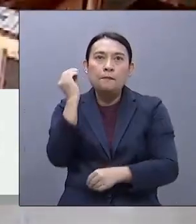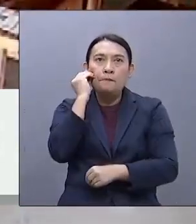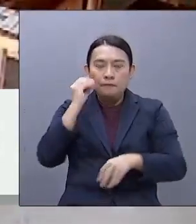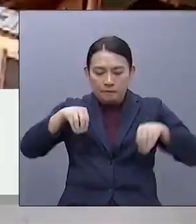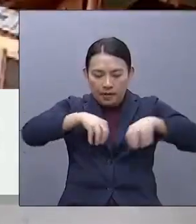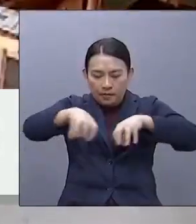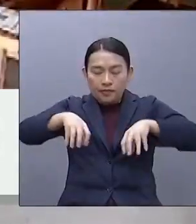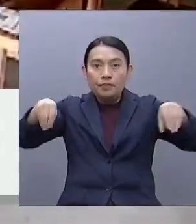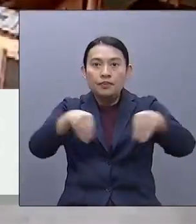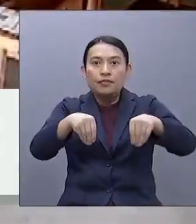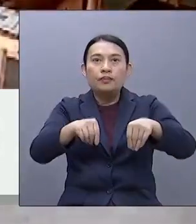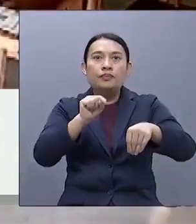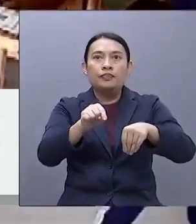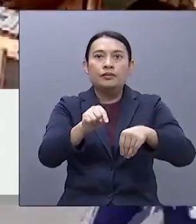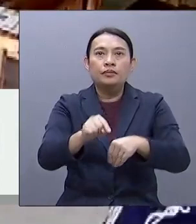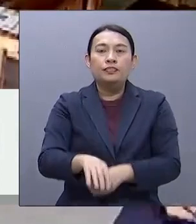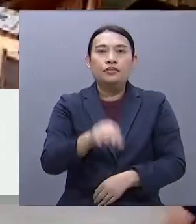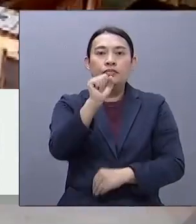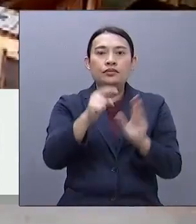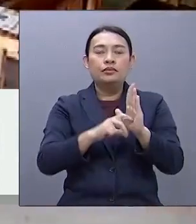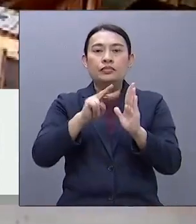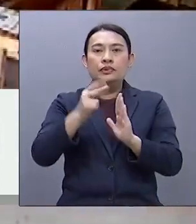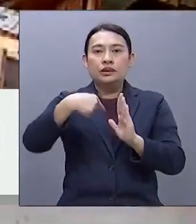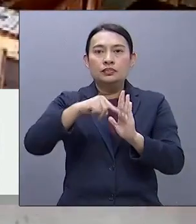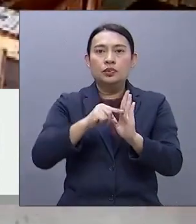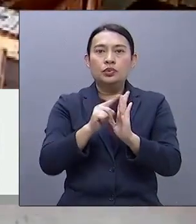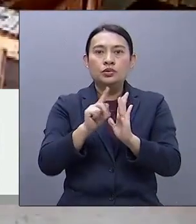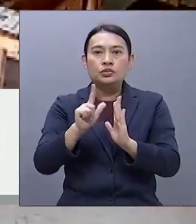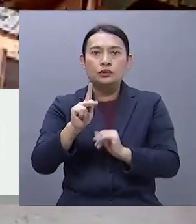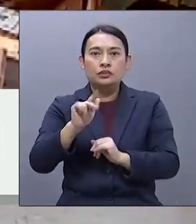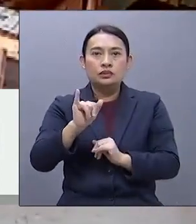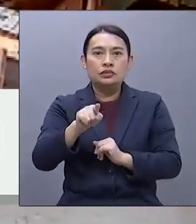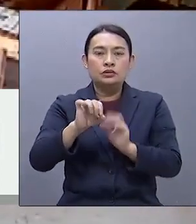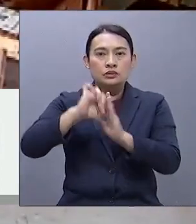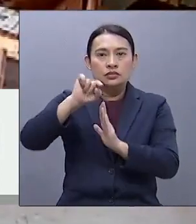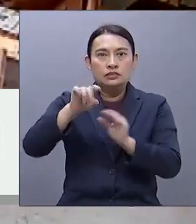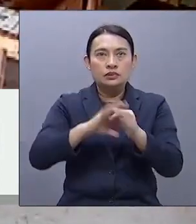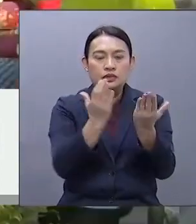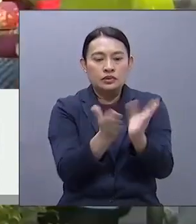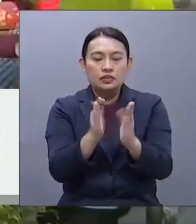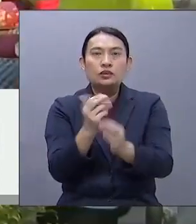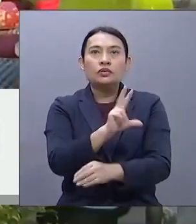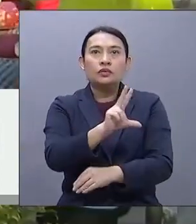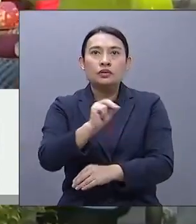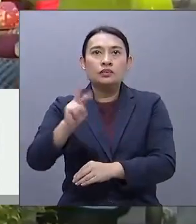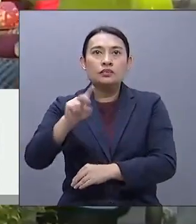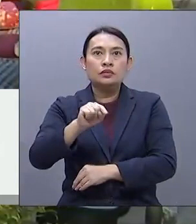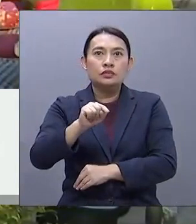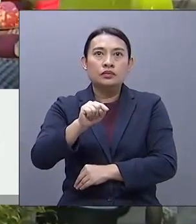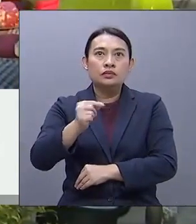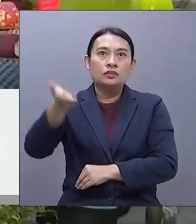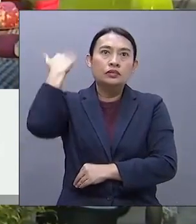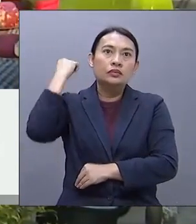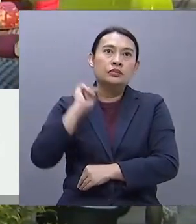ในชุมชนบ้านสันทุ่งใหม่ตำบลสันปูเลยอำเภอดอยสะเก็ดจังหวัดเชียงใหม่เสียหายทั้งหมด32ครัวเรือนและจากเหตุการณ์ครั้งนี้นะ